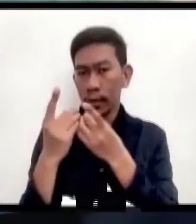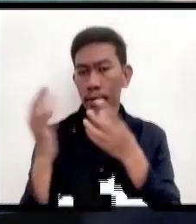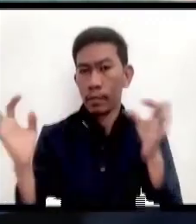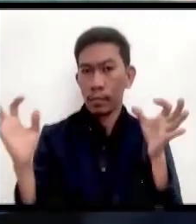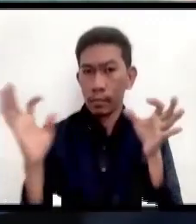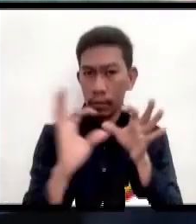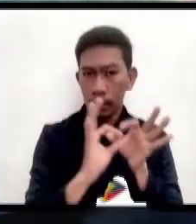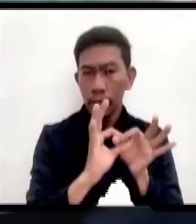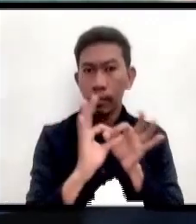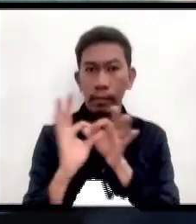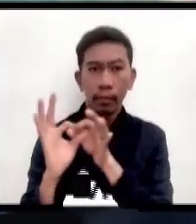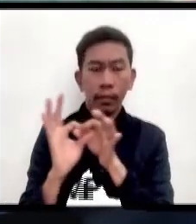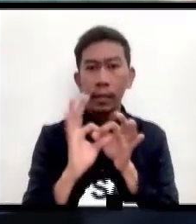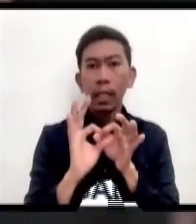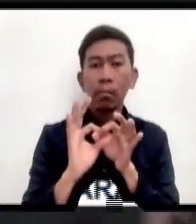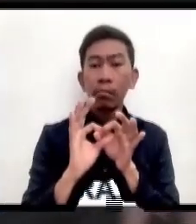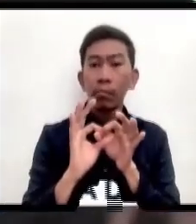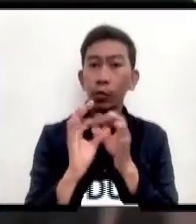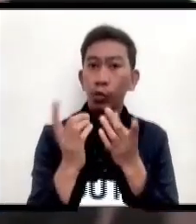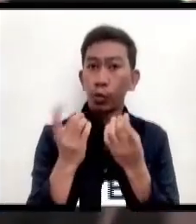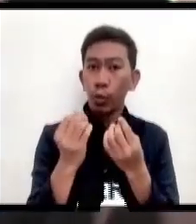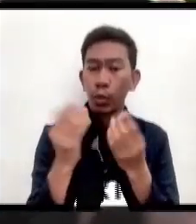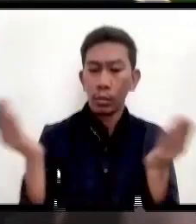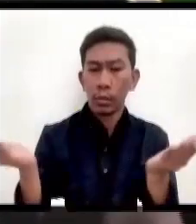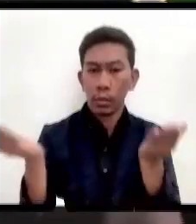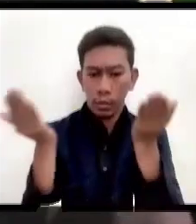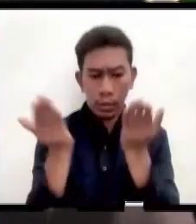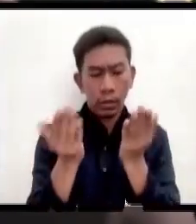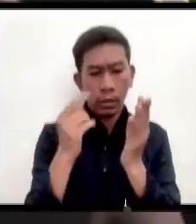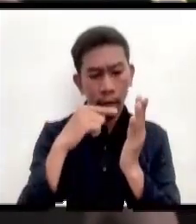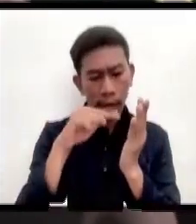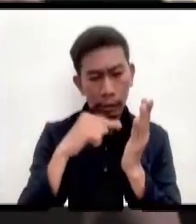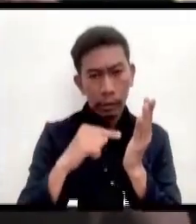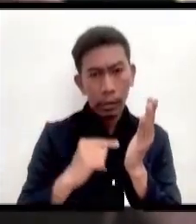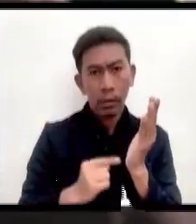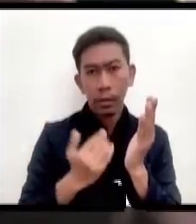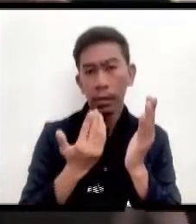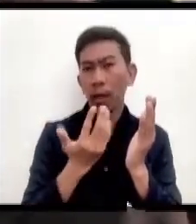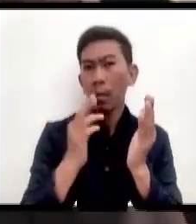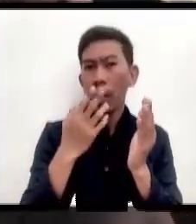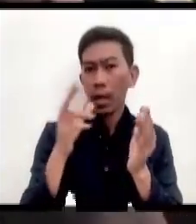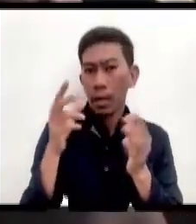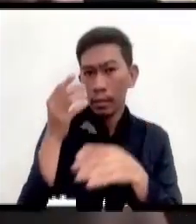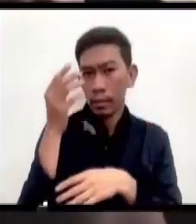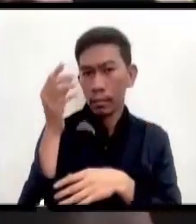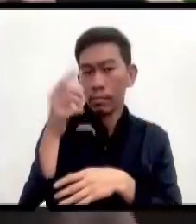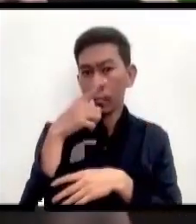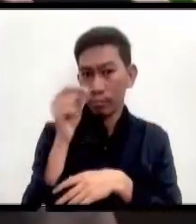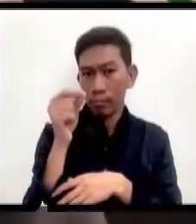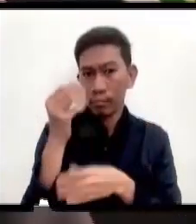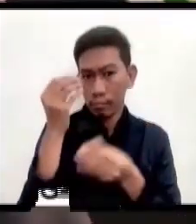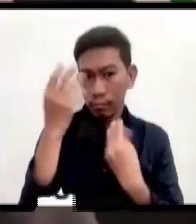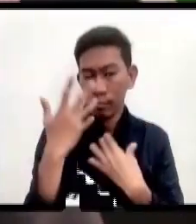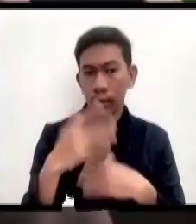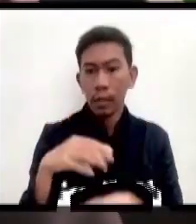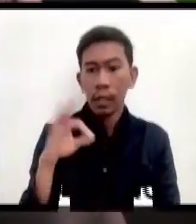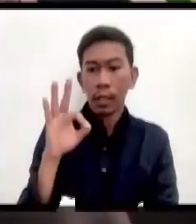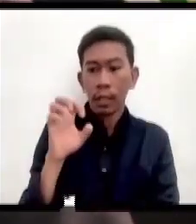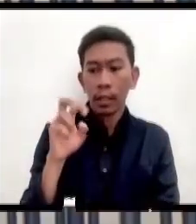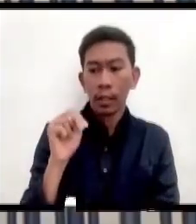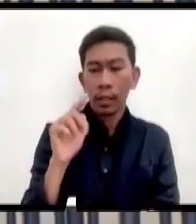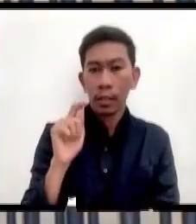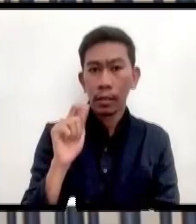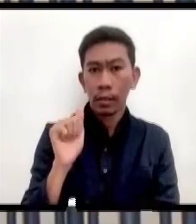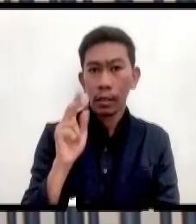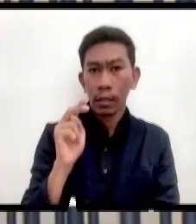mga nare-receive po nating mga reports. Patungkol naman sa fentanyl, sinabi ng PDEA na isa itong uri ng regulated